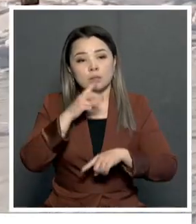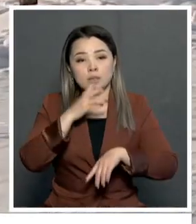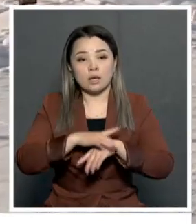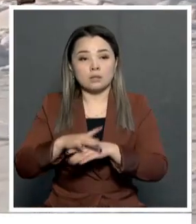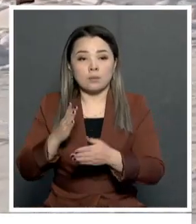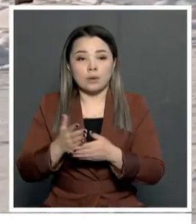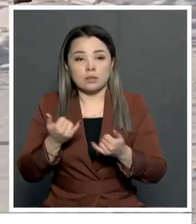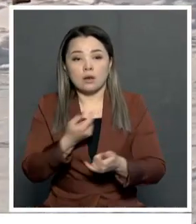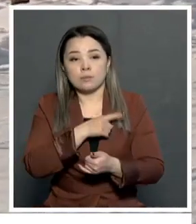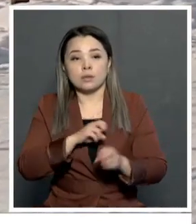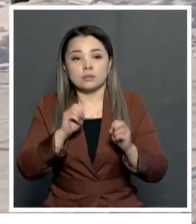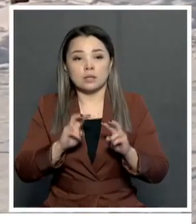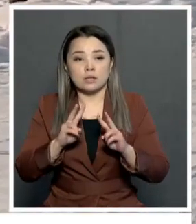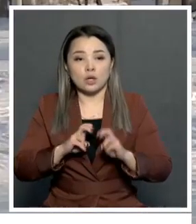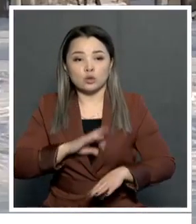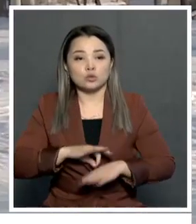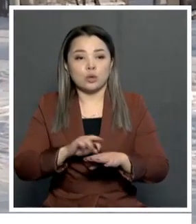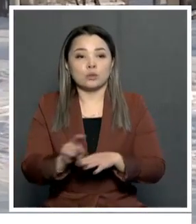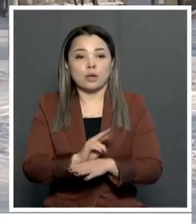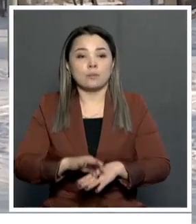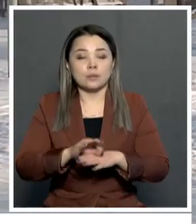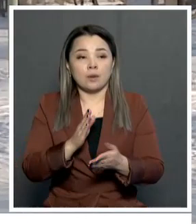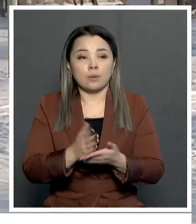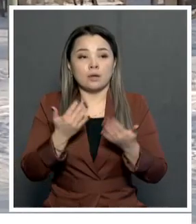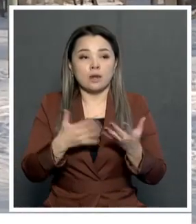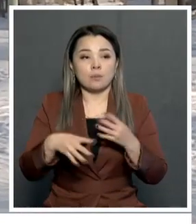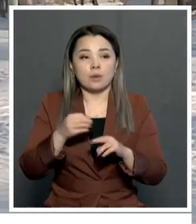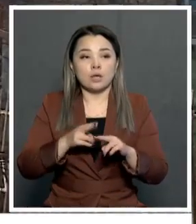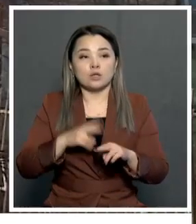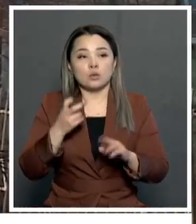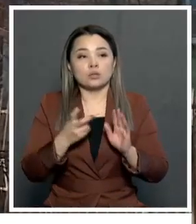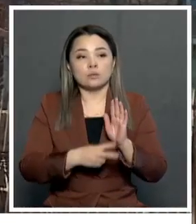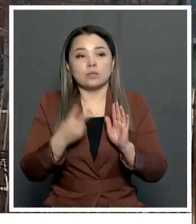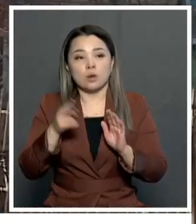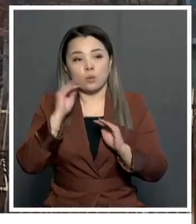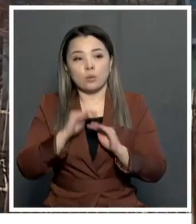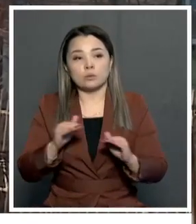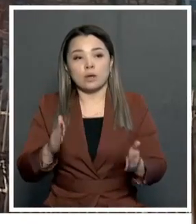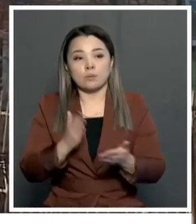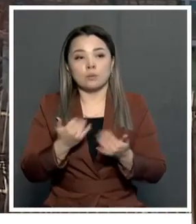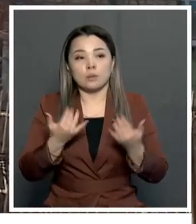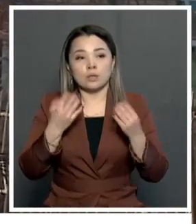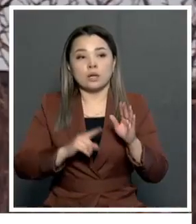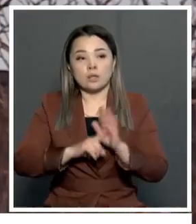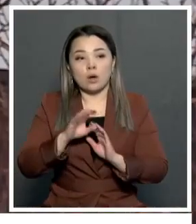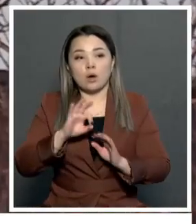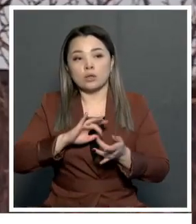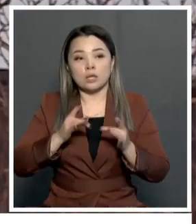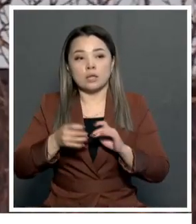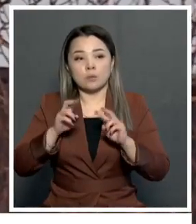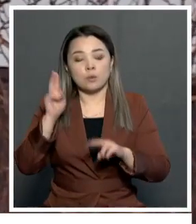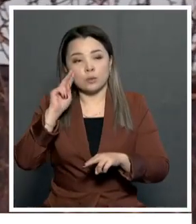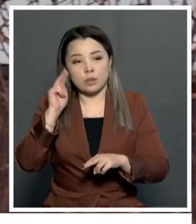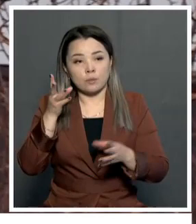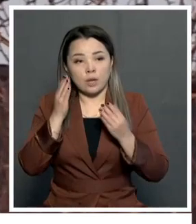олар амбулаториялық ем қабылдап жатыр. Бозанбай орта мектебінде барлығы 272 оқушы бар. Бүгіннен бастап барлығы онлайн форматта білім